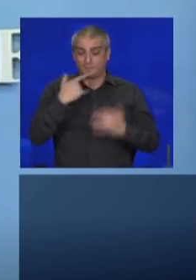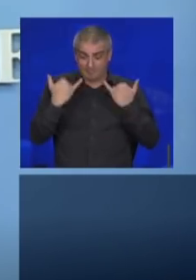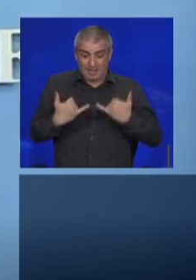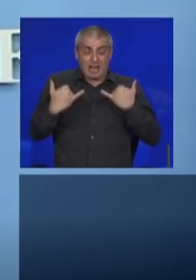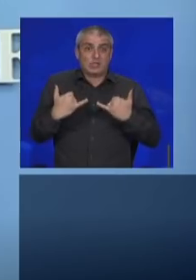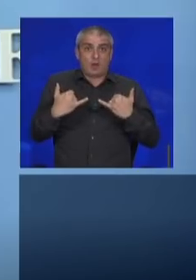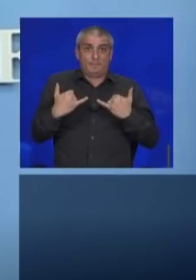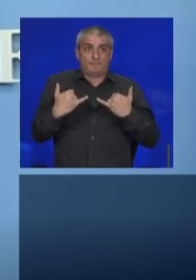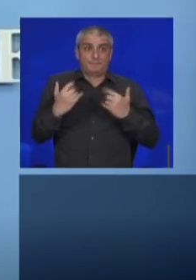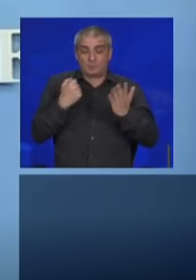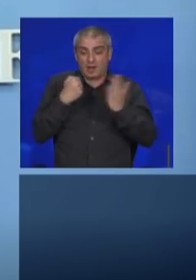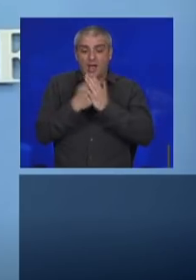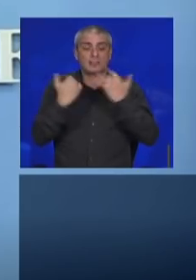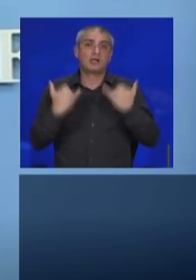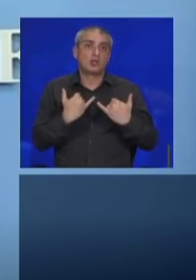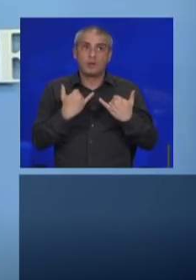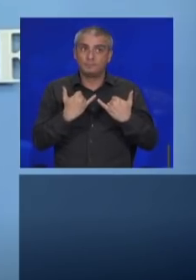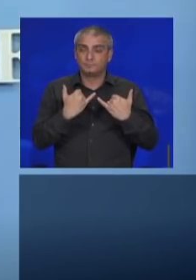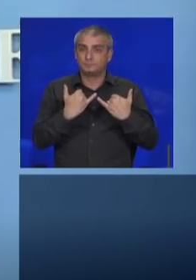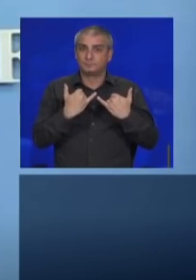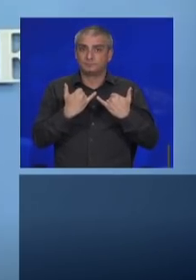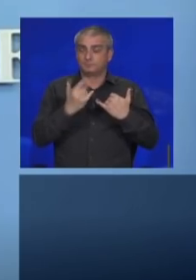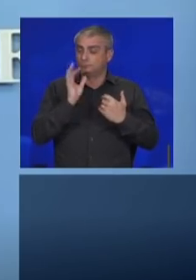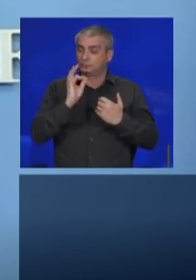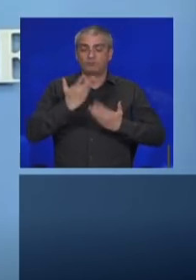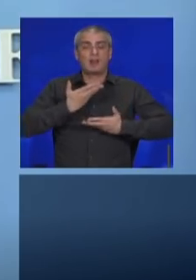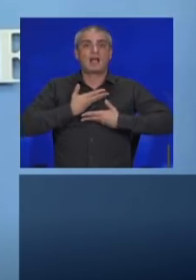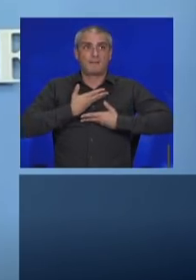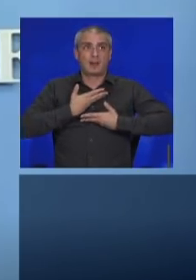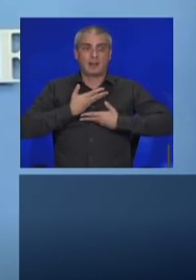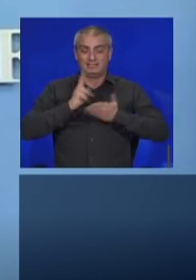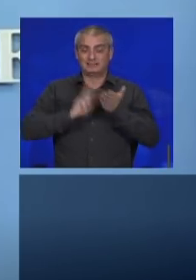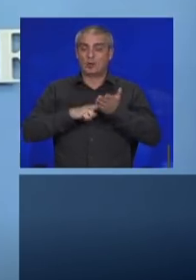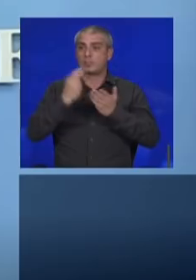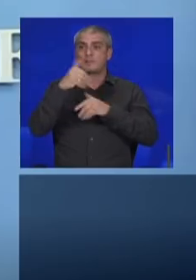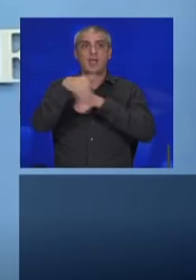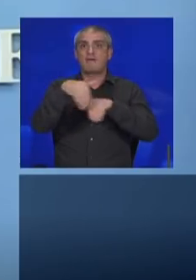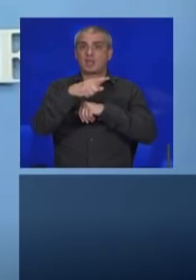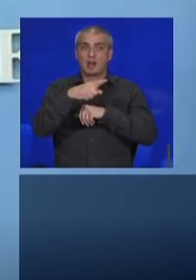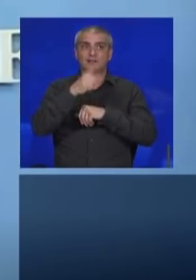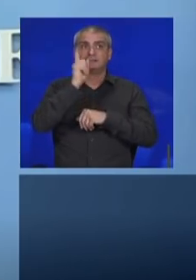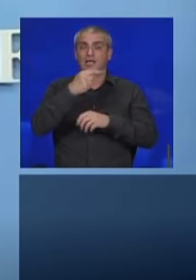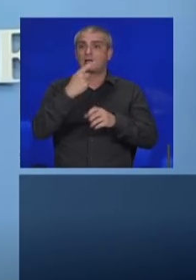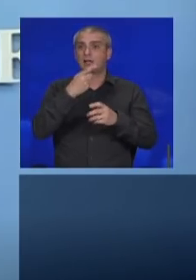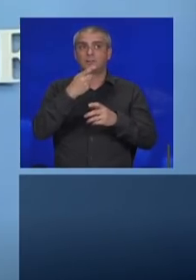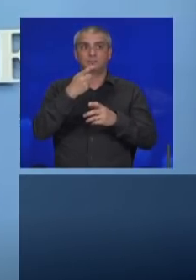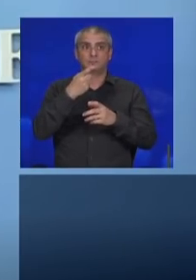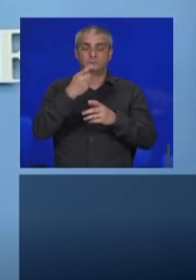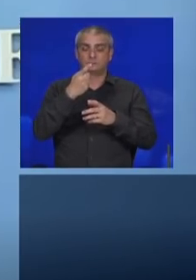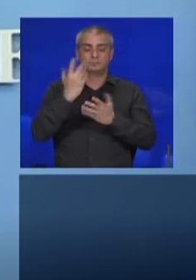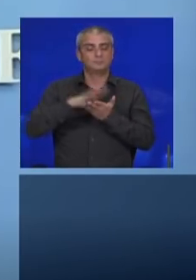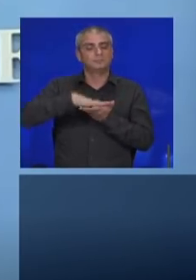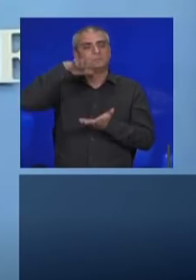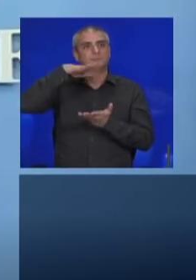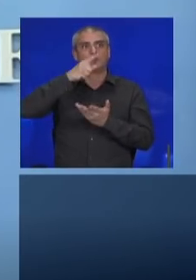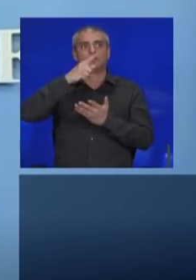עד היום, על מנת לקבל לזכאות לדמי אבטלה, היית צריך לצבור 12